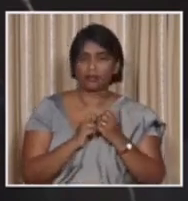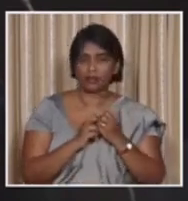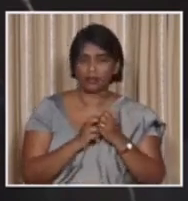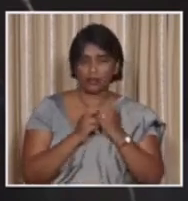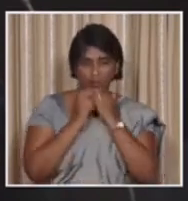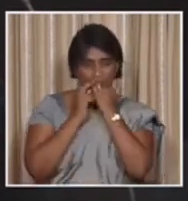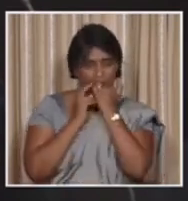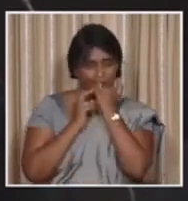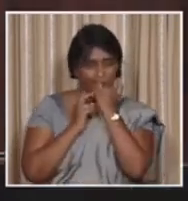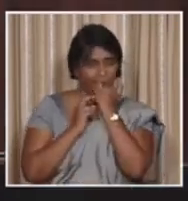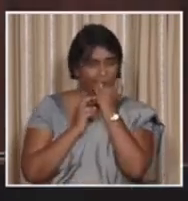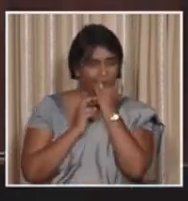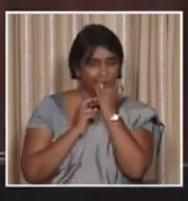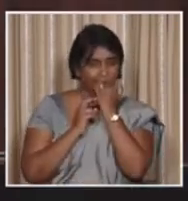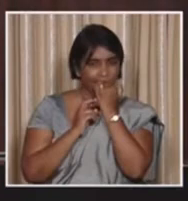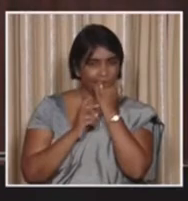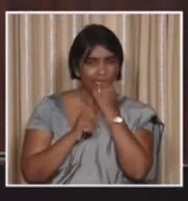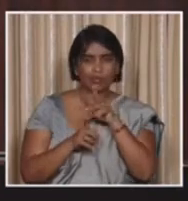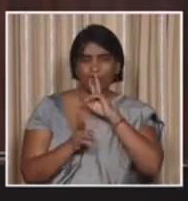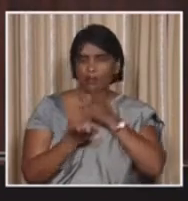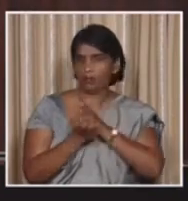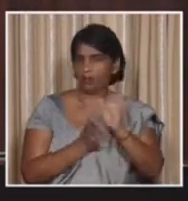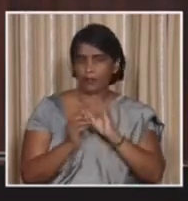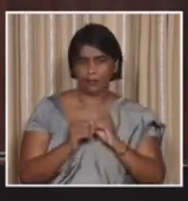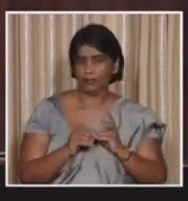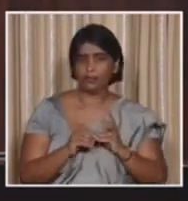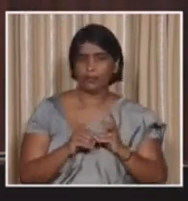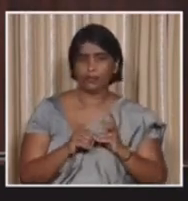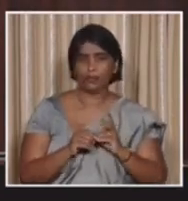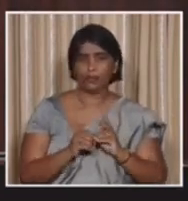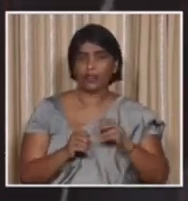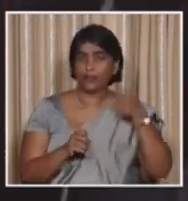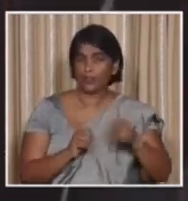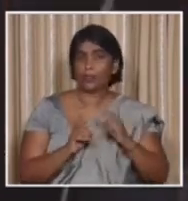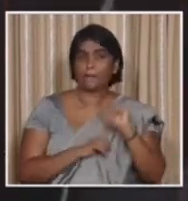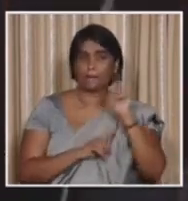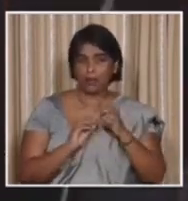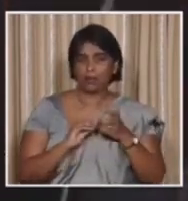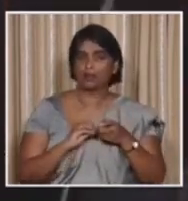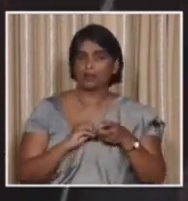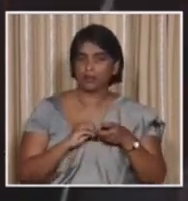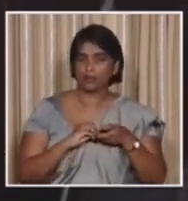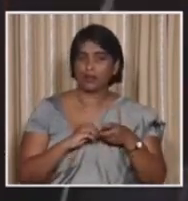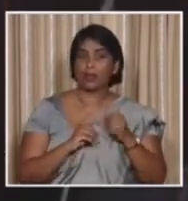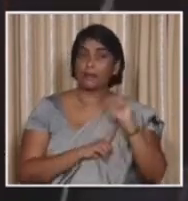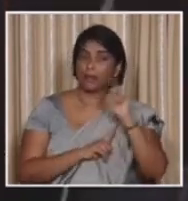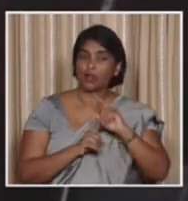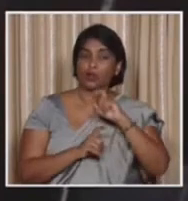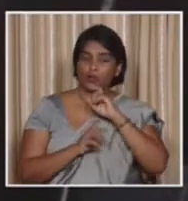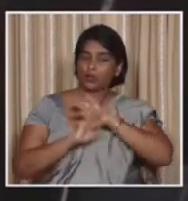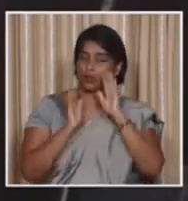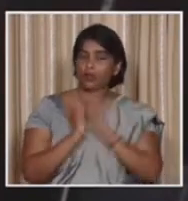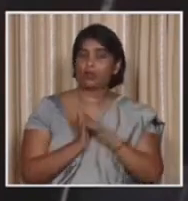කරමින්. නියෝජ්‍ය කතානායකතුමනි සභාව නොමගෙවීමක් සිදු කරන්න බෑ. මොකද මේක උත්තරීතර පාර්ලිමේන්තුව. මේ රටේ ව්‍යවස්ථාදායකයක් විධායකයක් අධිකරණයක්